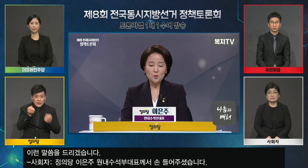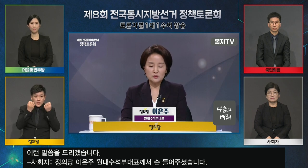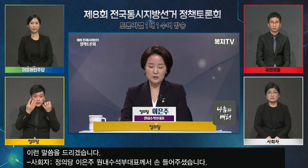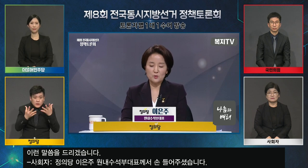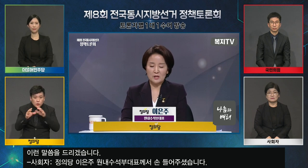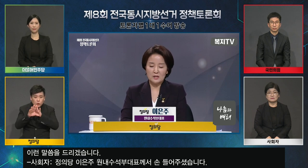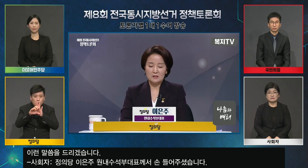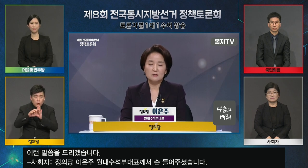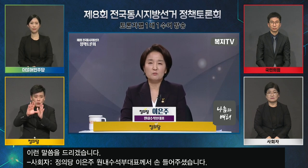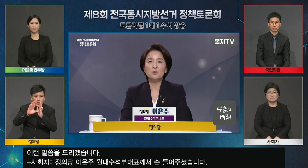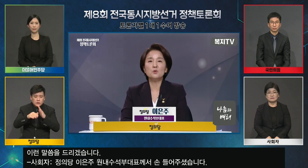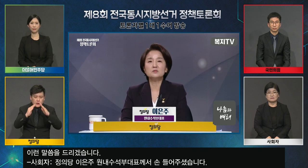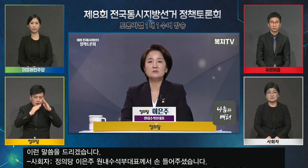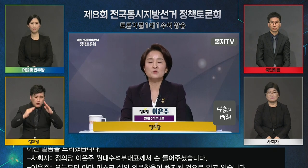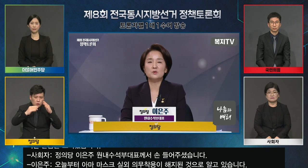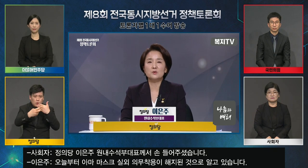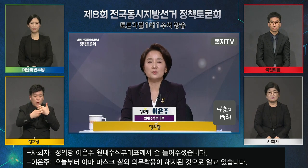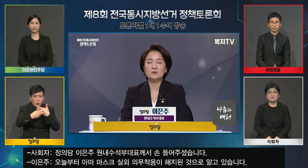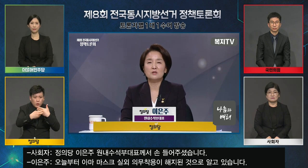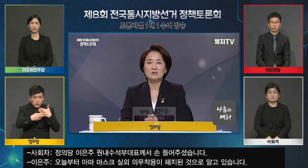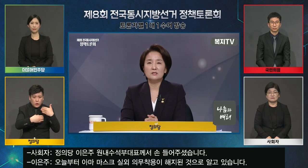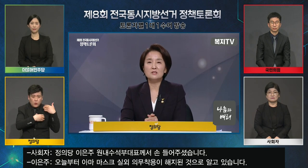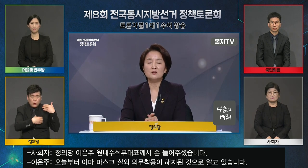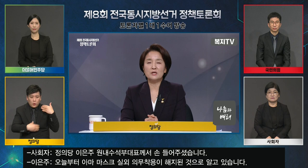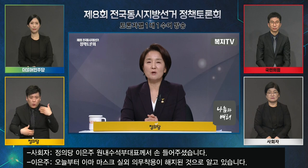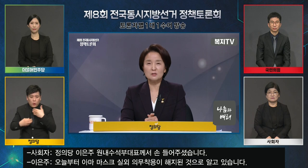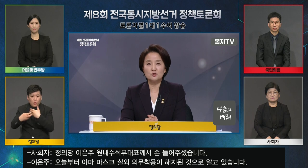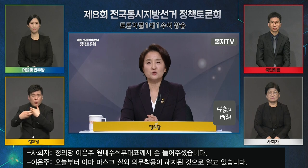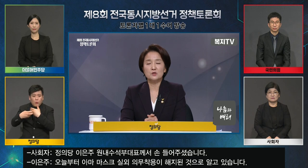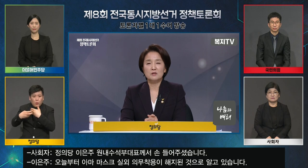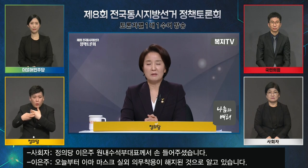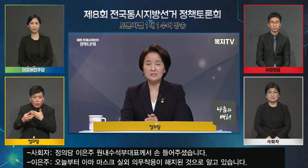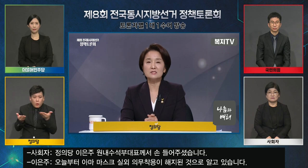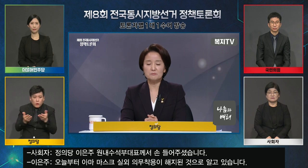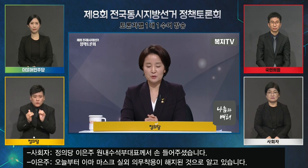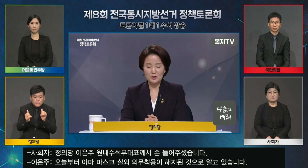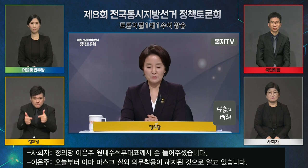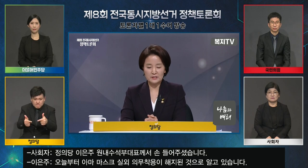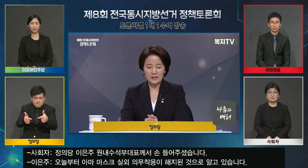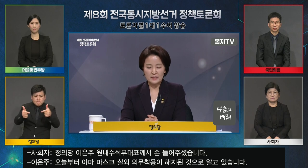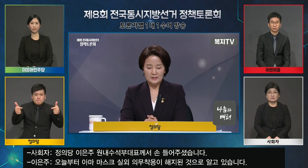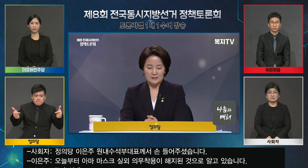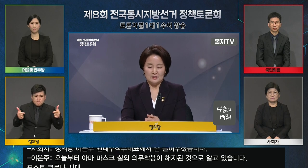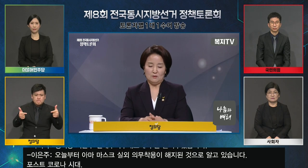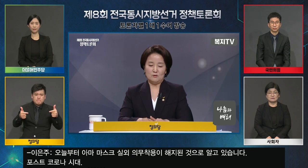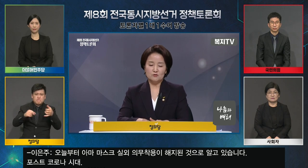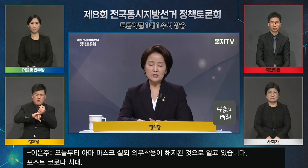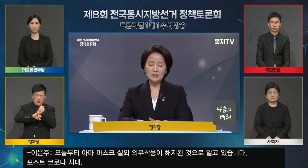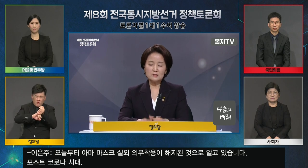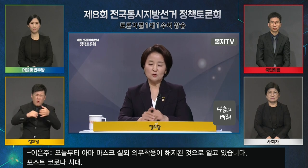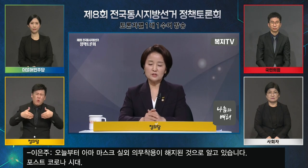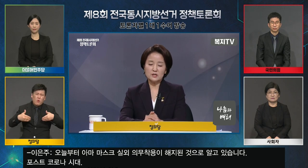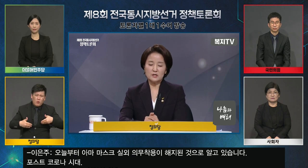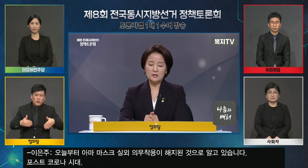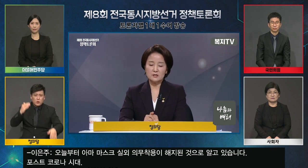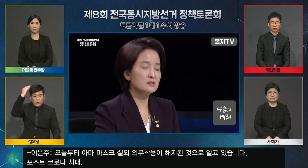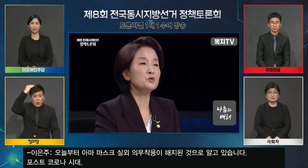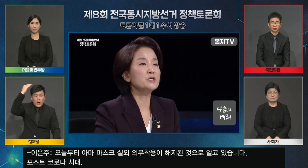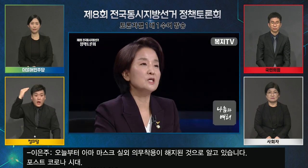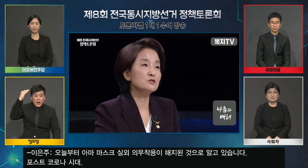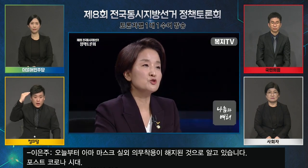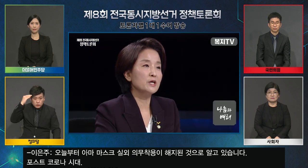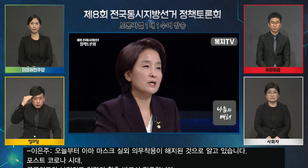공공의료와 보건의료 인력의 확충 반드시 필요합니다. 우리나라 전체